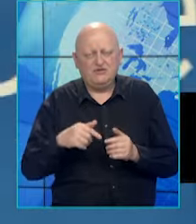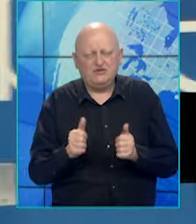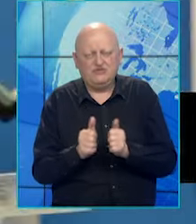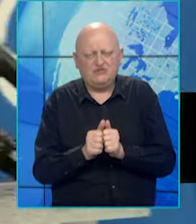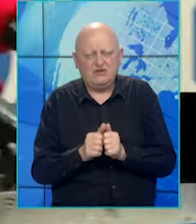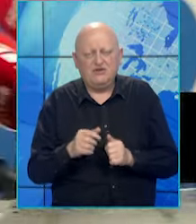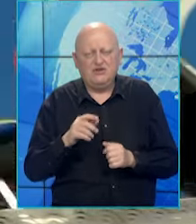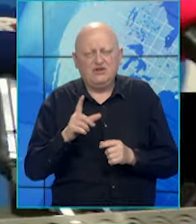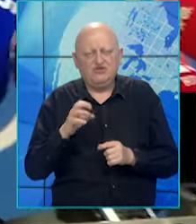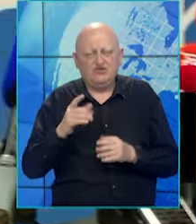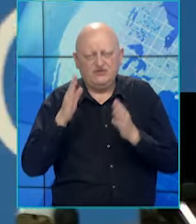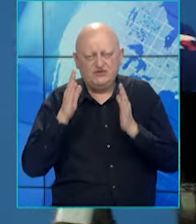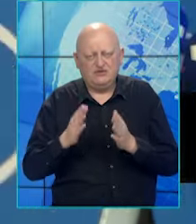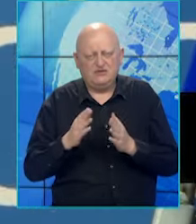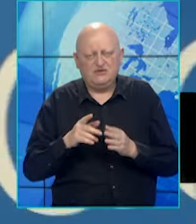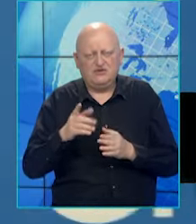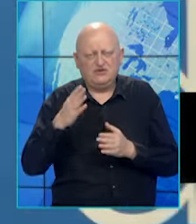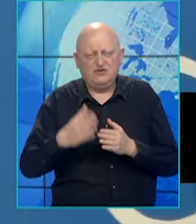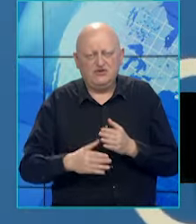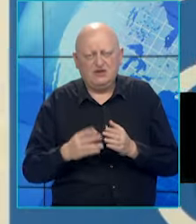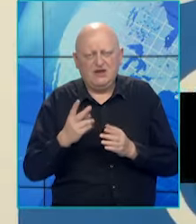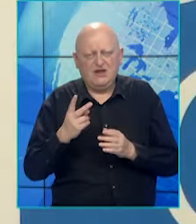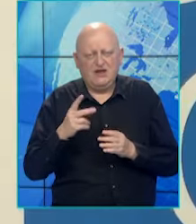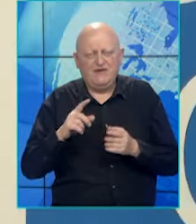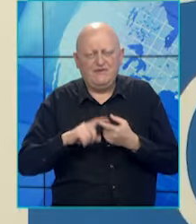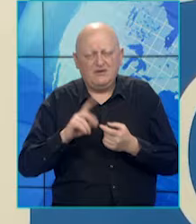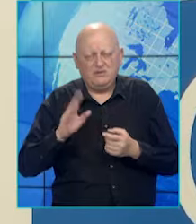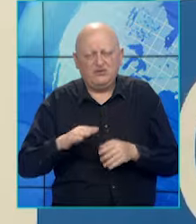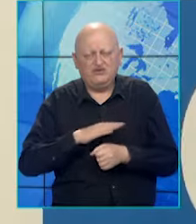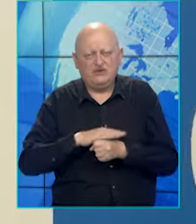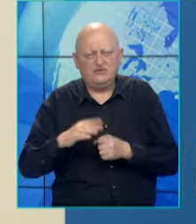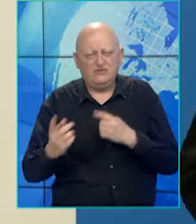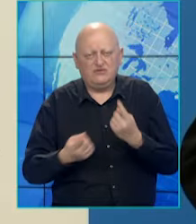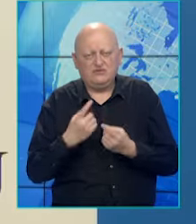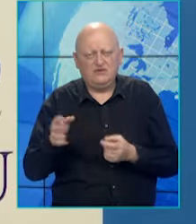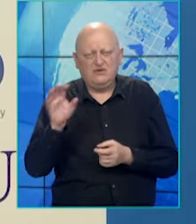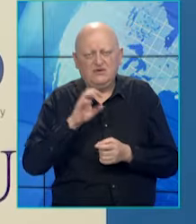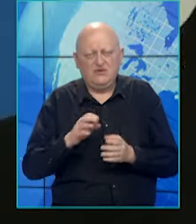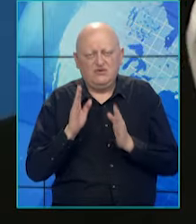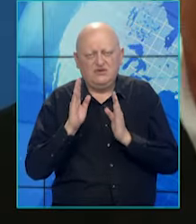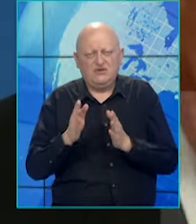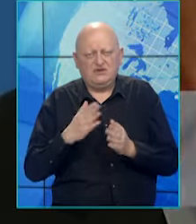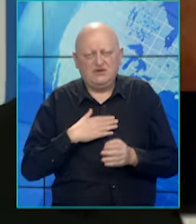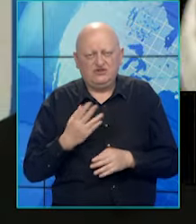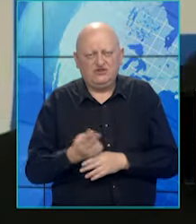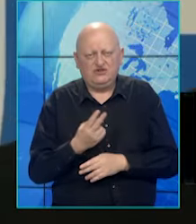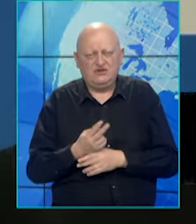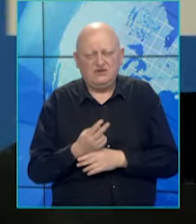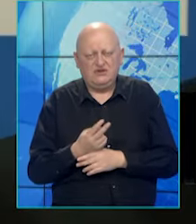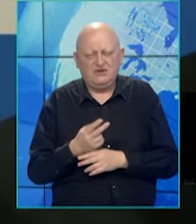partnerima, Čović i dalje vjeruje da je do kraja veljače moguće ispuniti uvjete na europskom putu naše